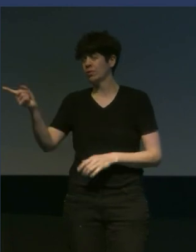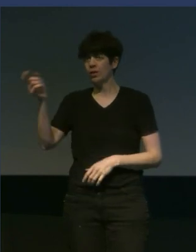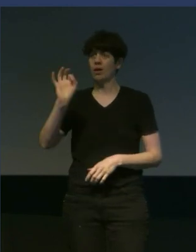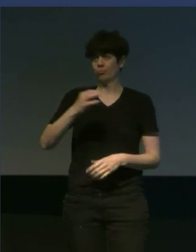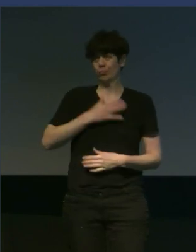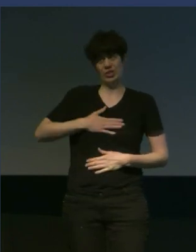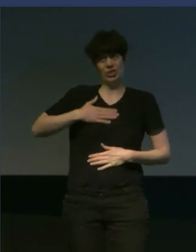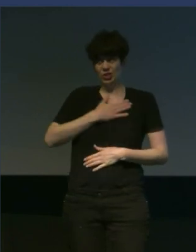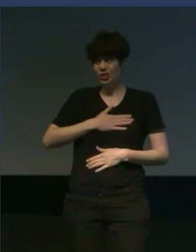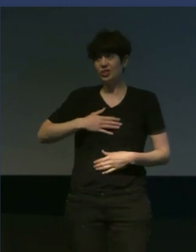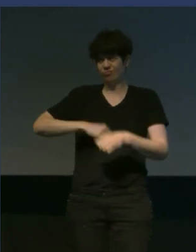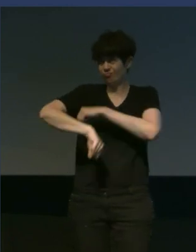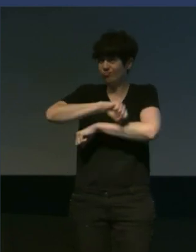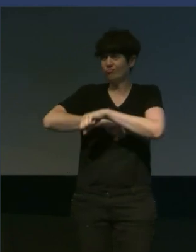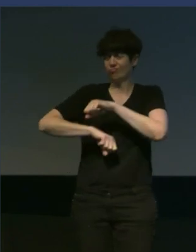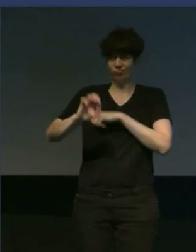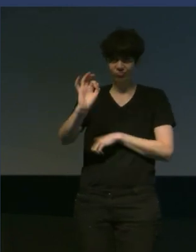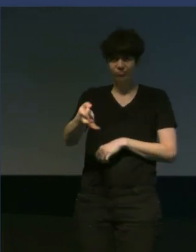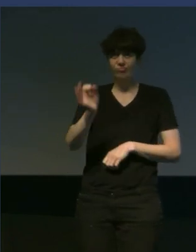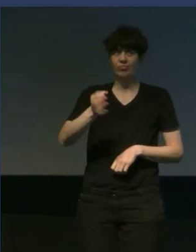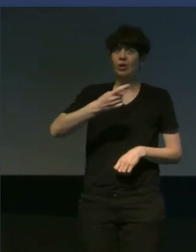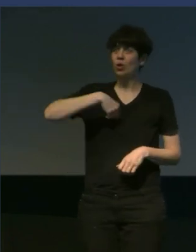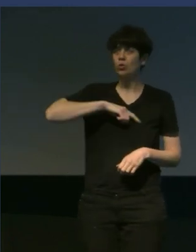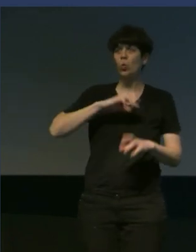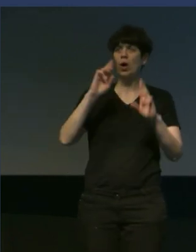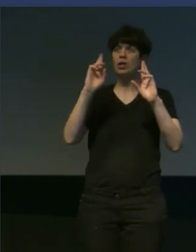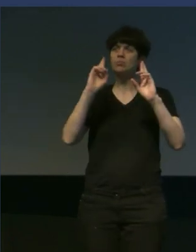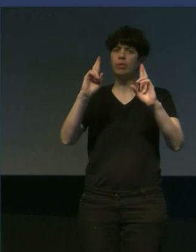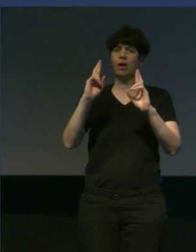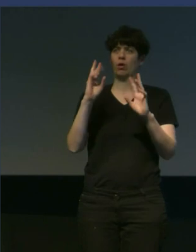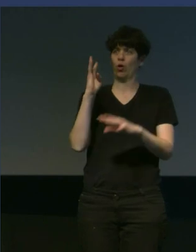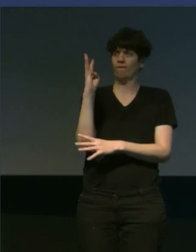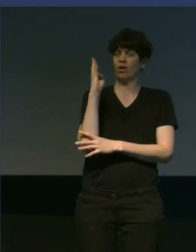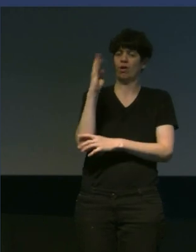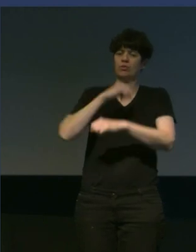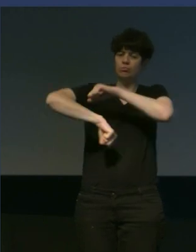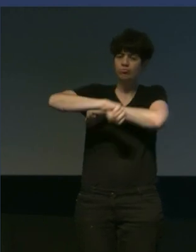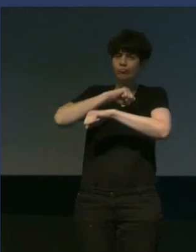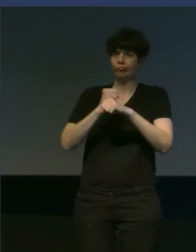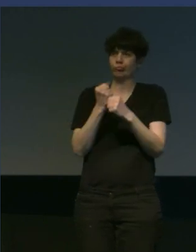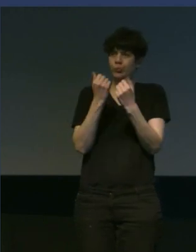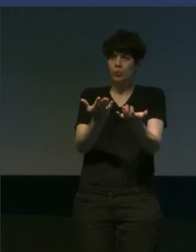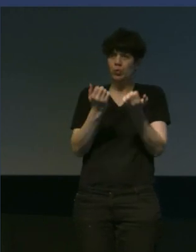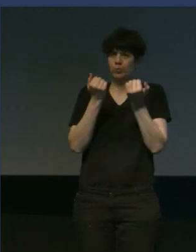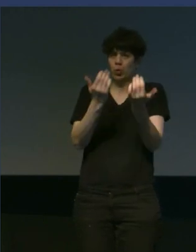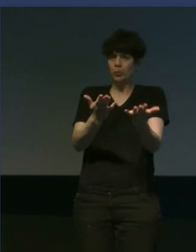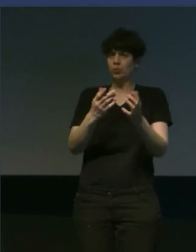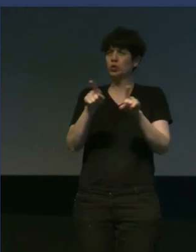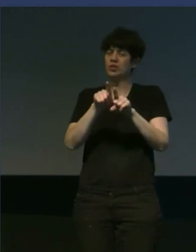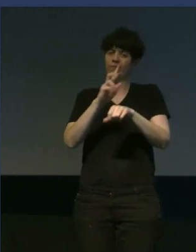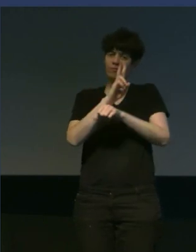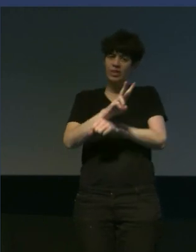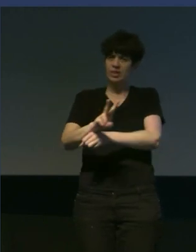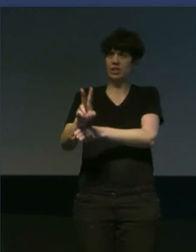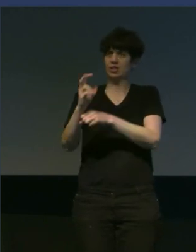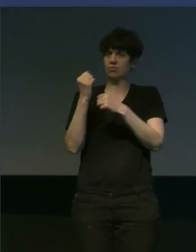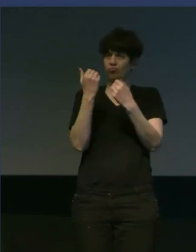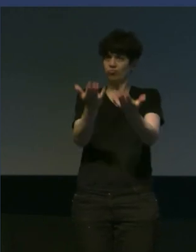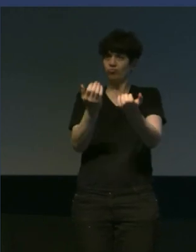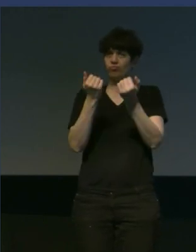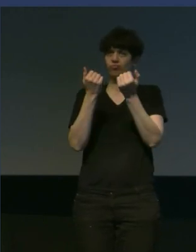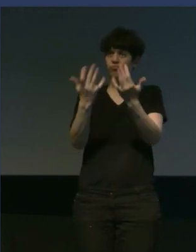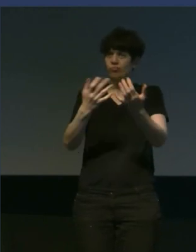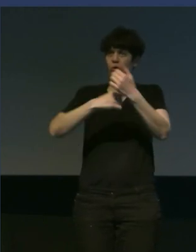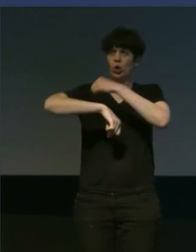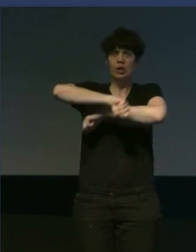Avec plaisir, et justement, on espère qu'en organisant des conférences, en organisant aussi des visites autres et